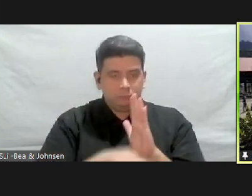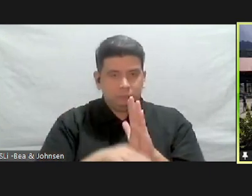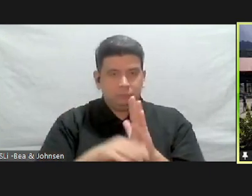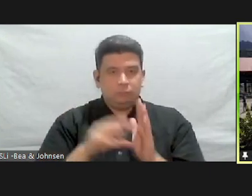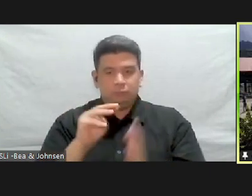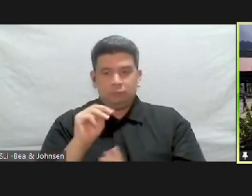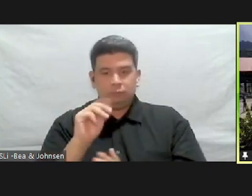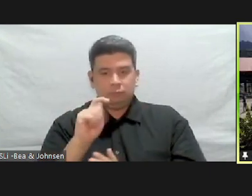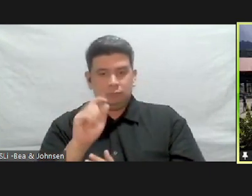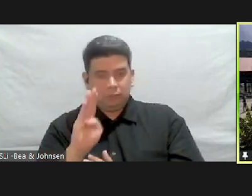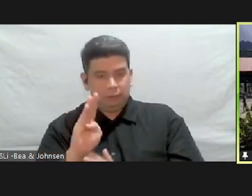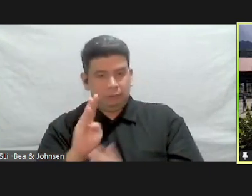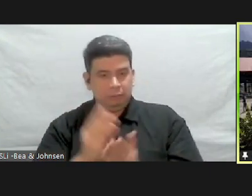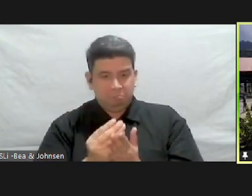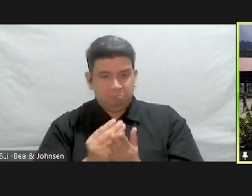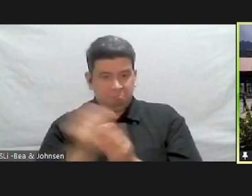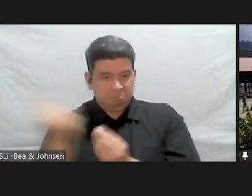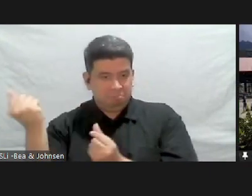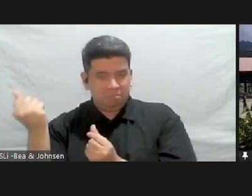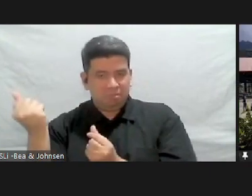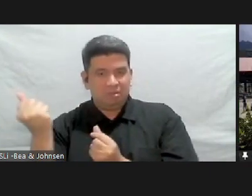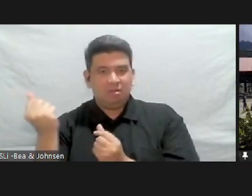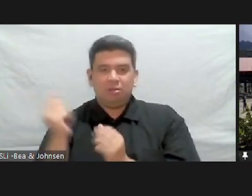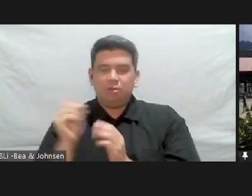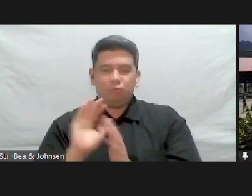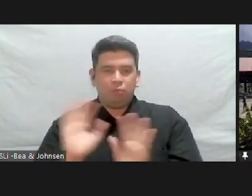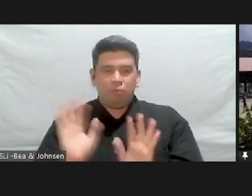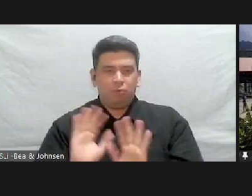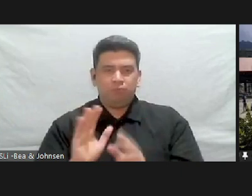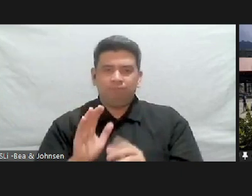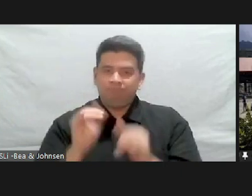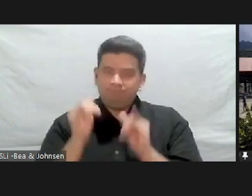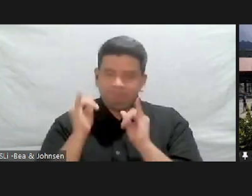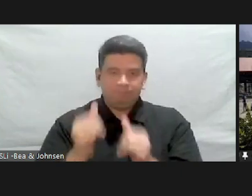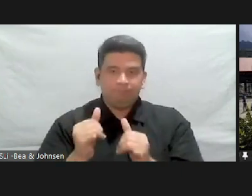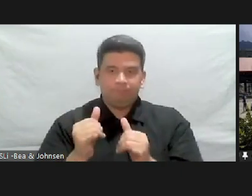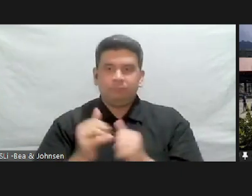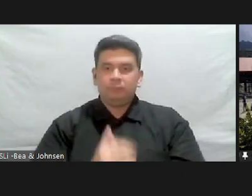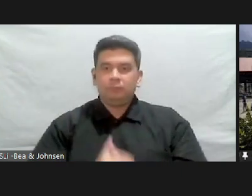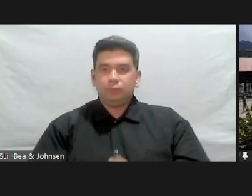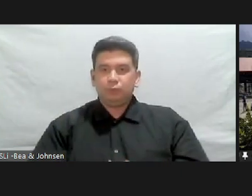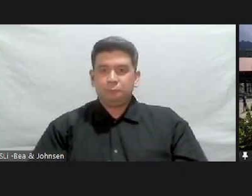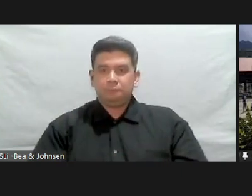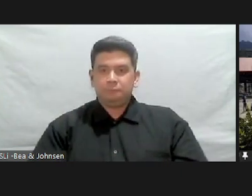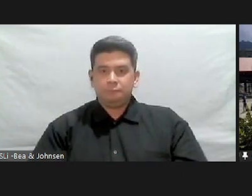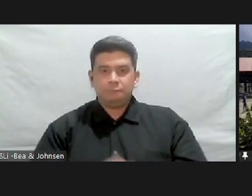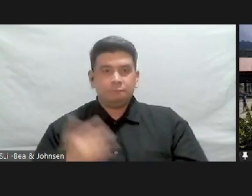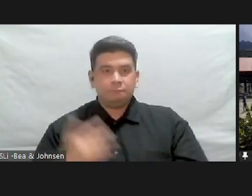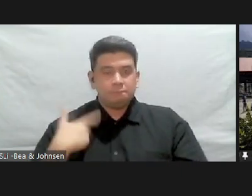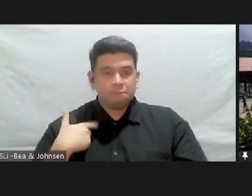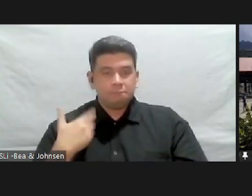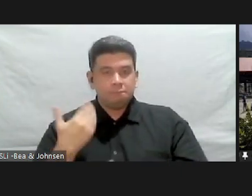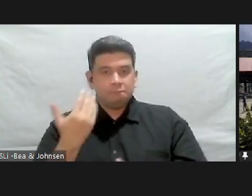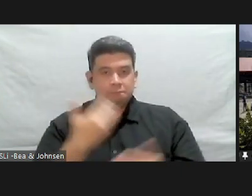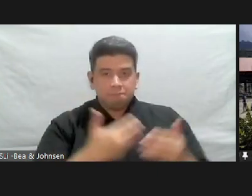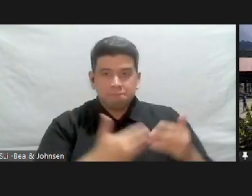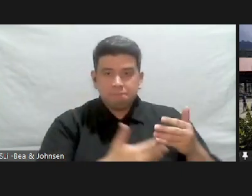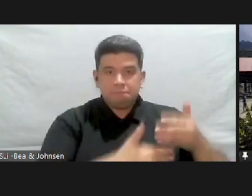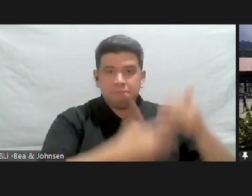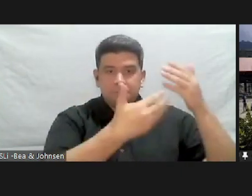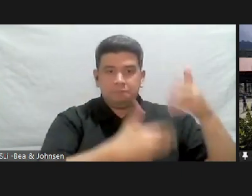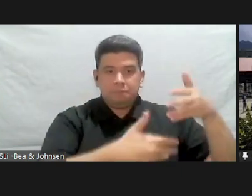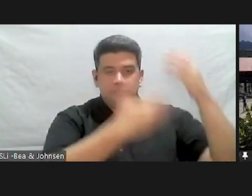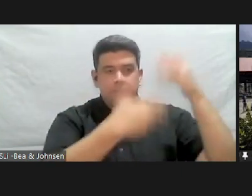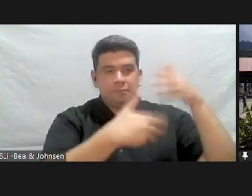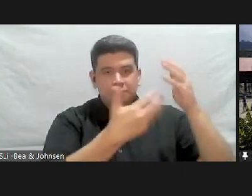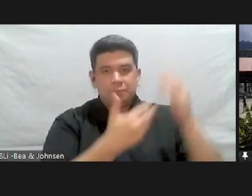So, yun po. Salamat, Ma'am Chet. Meron tayong nakikita dito mga pasasalamat, no? Mula sa Unang Hakbang Foundation, salamat